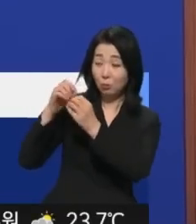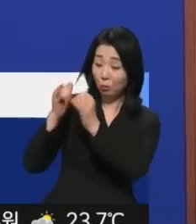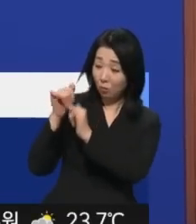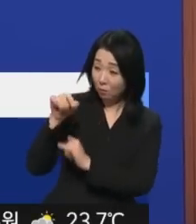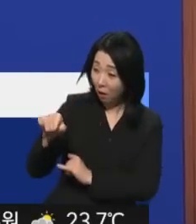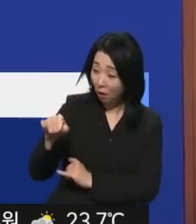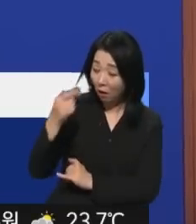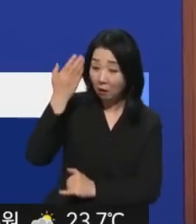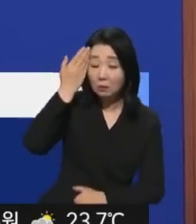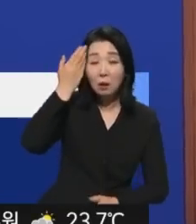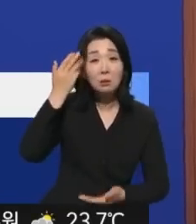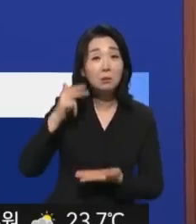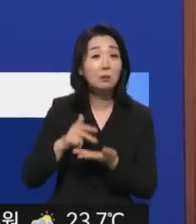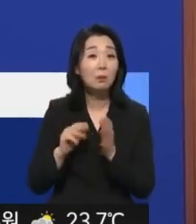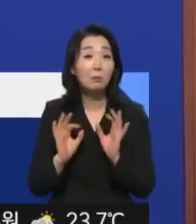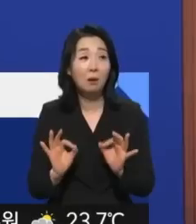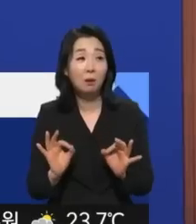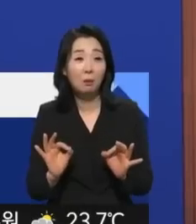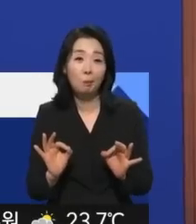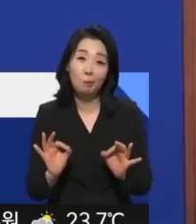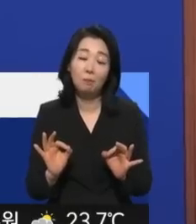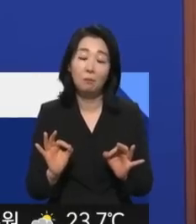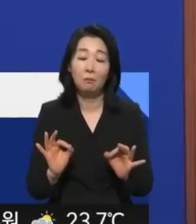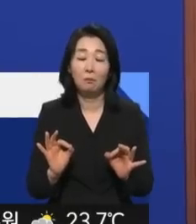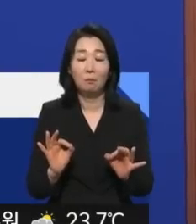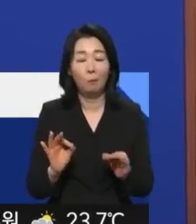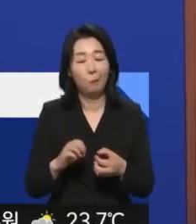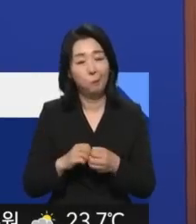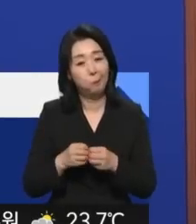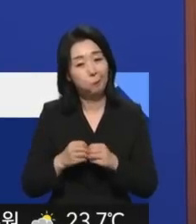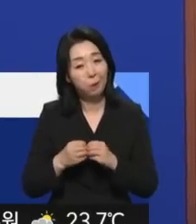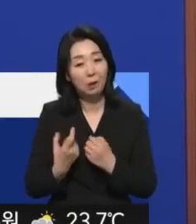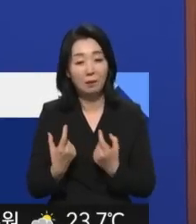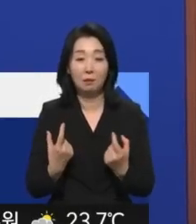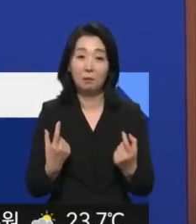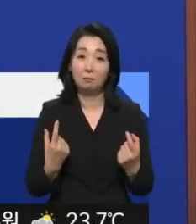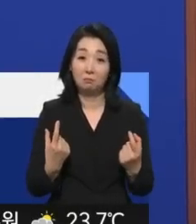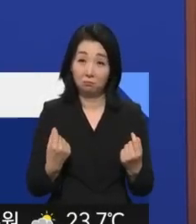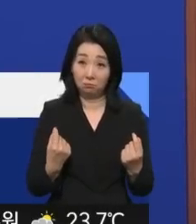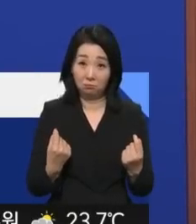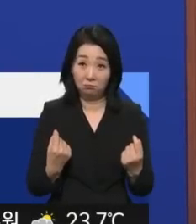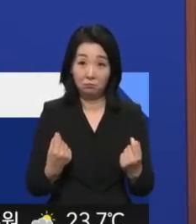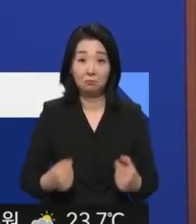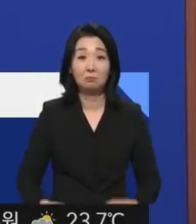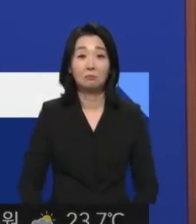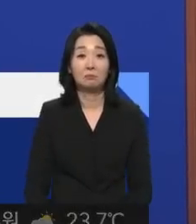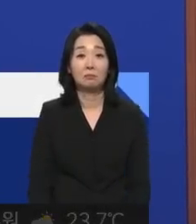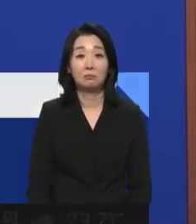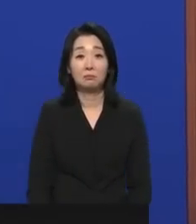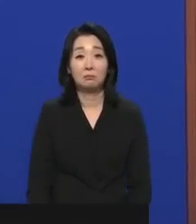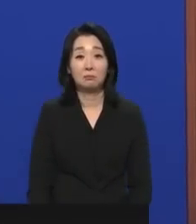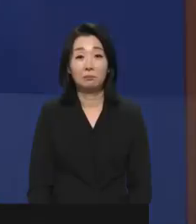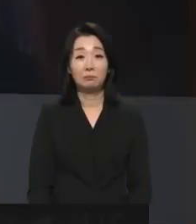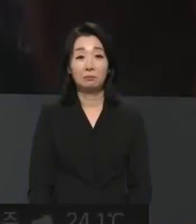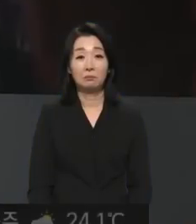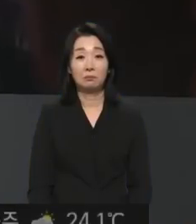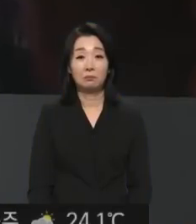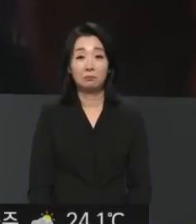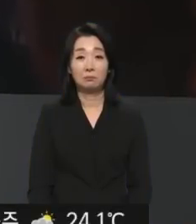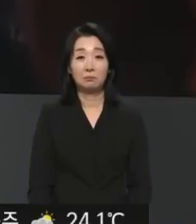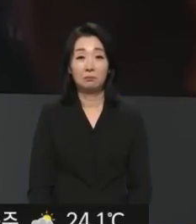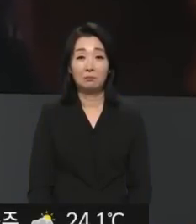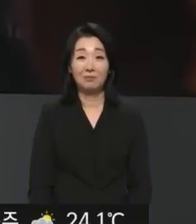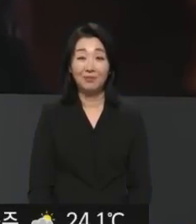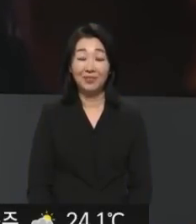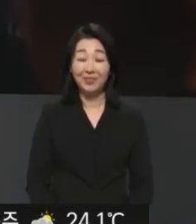상식 측면에서 볼 때 적절하지 않은 거 아닌가라고 생각하고 있습니다. 그리고 첫